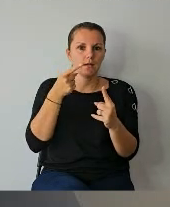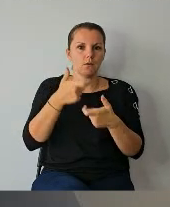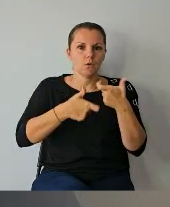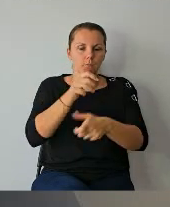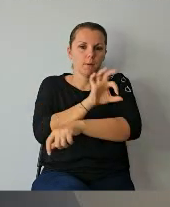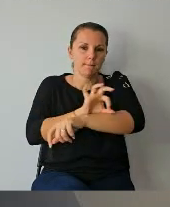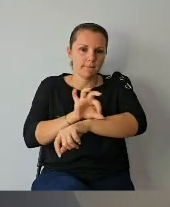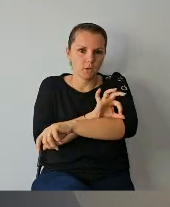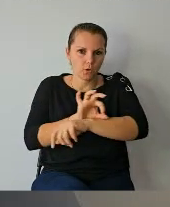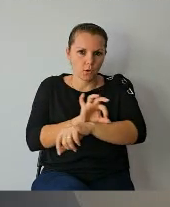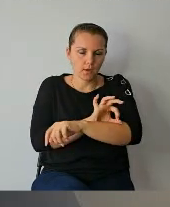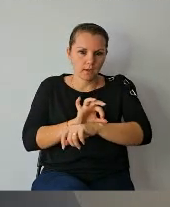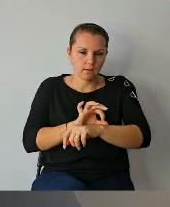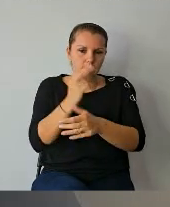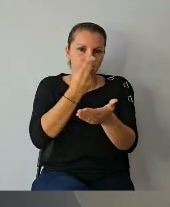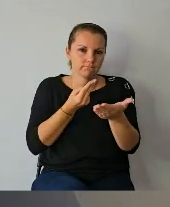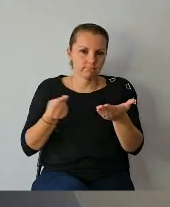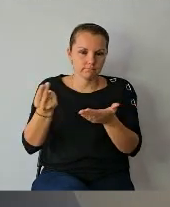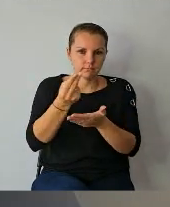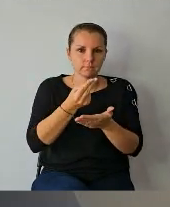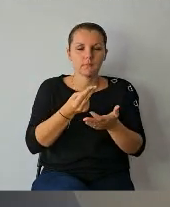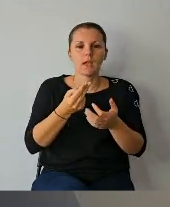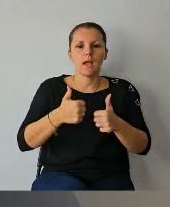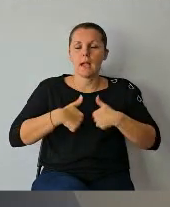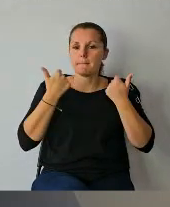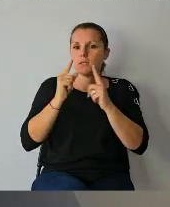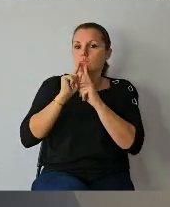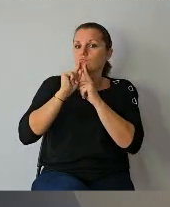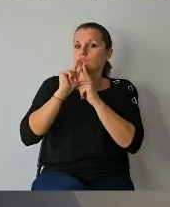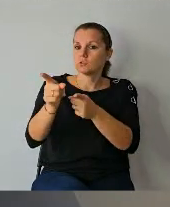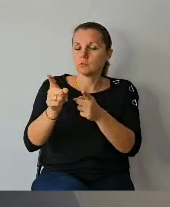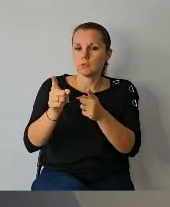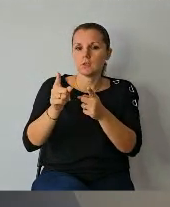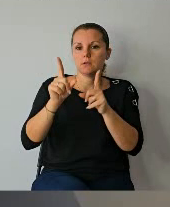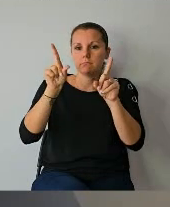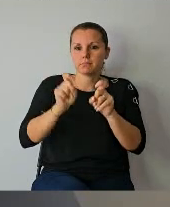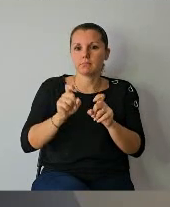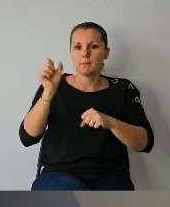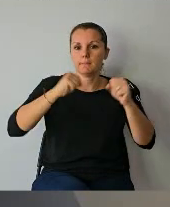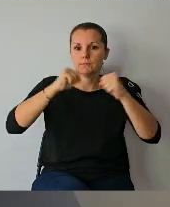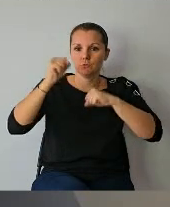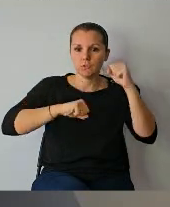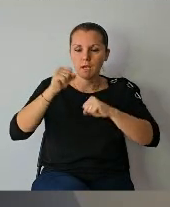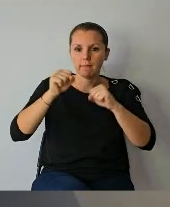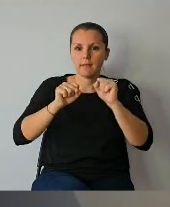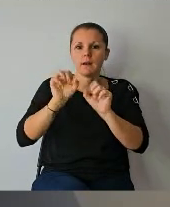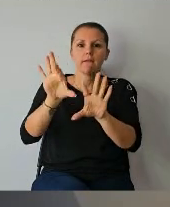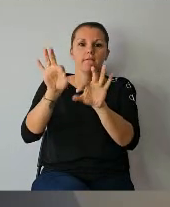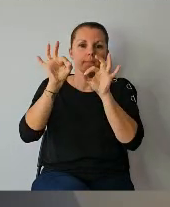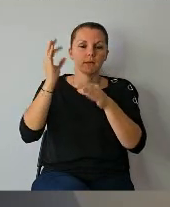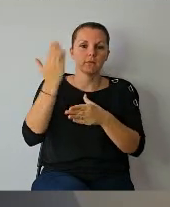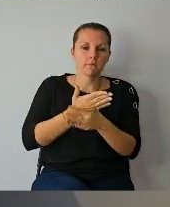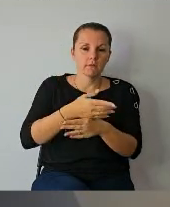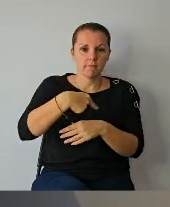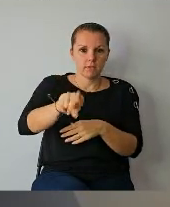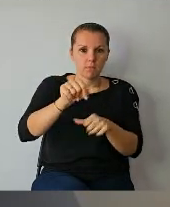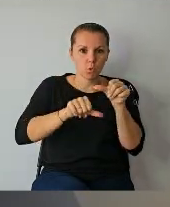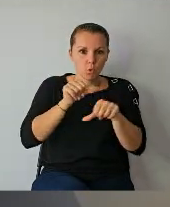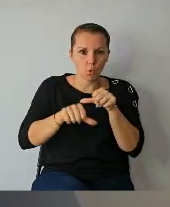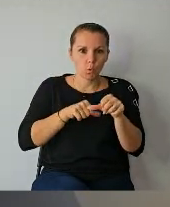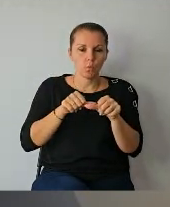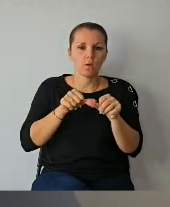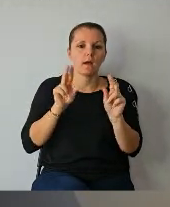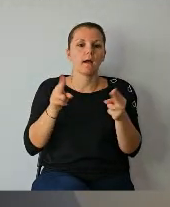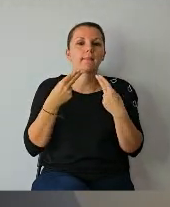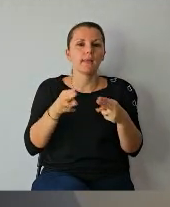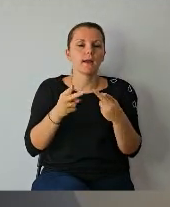opracowanie projektowe. W związku z tym, aby zlecić postępowanie przetargowe, wyłonić wykonawcę w tym roku z terminem realizacji